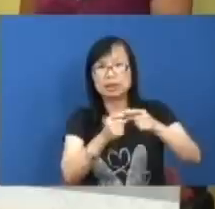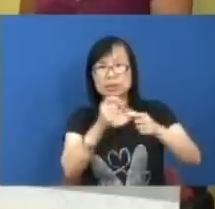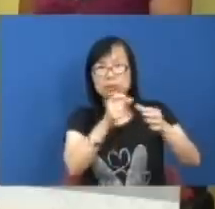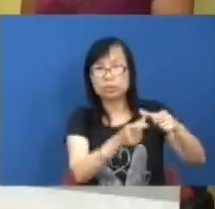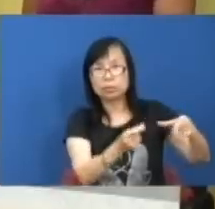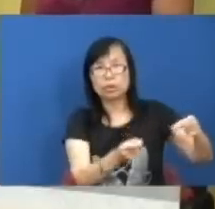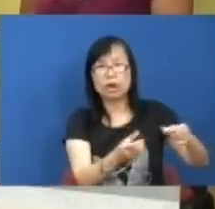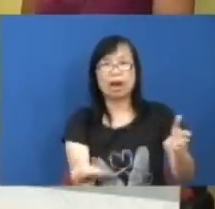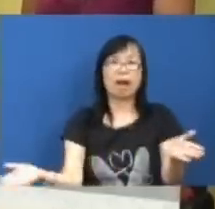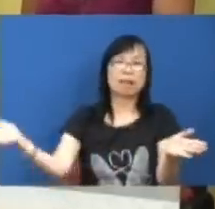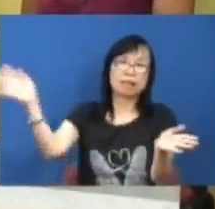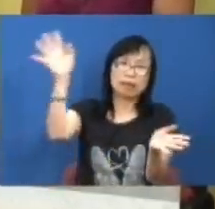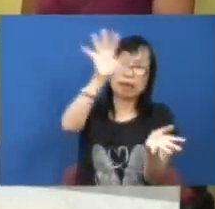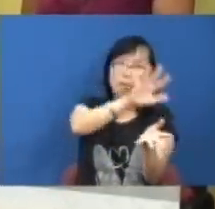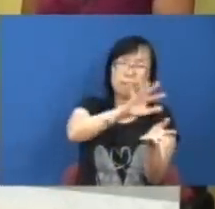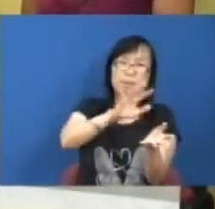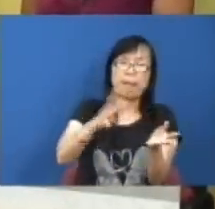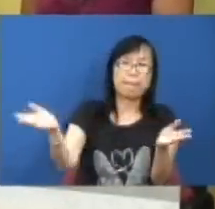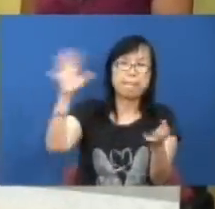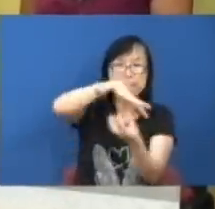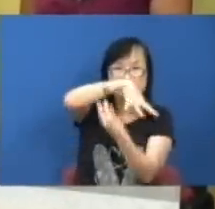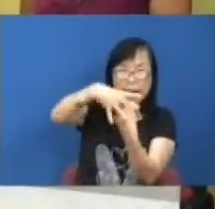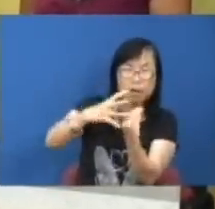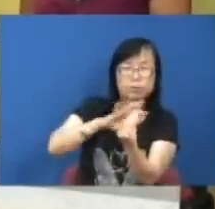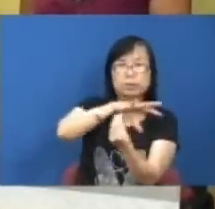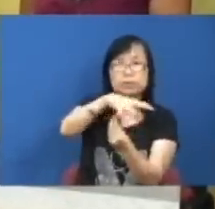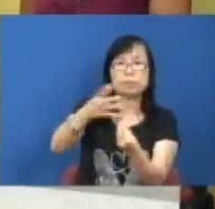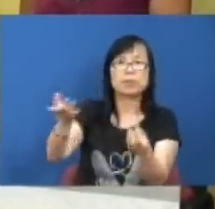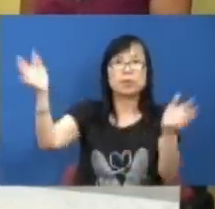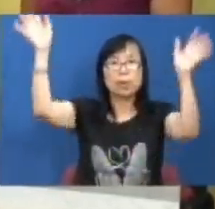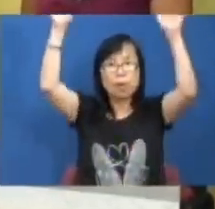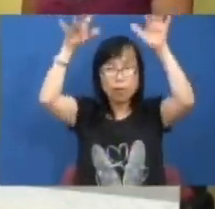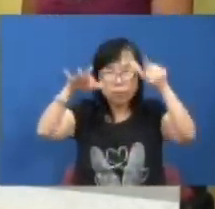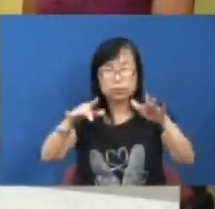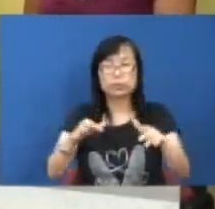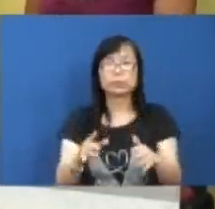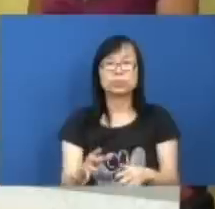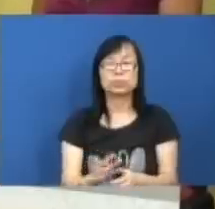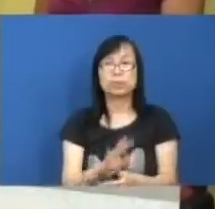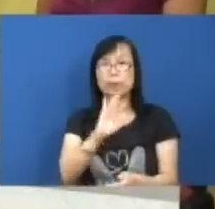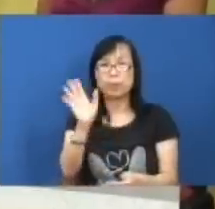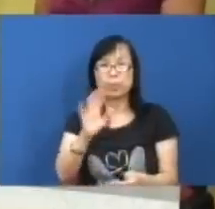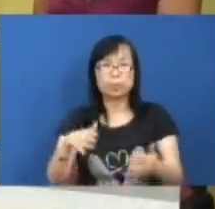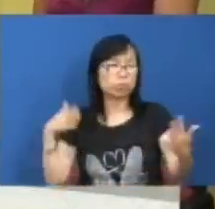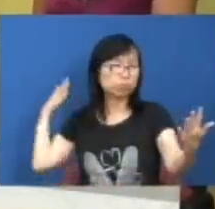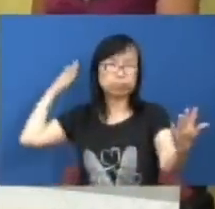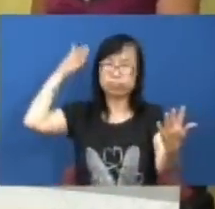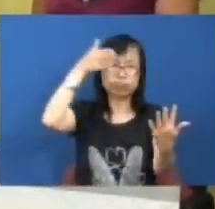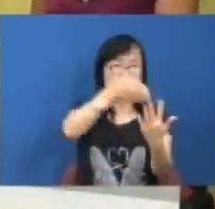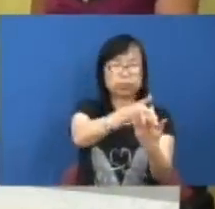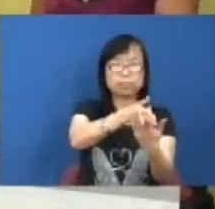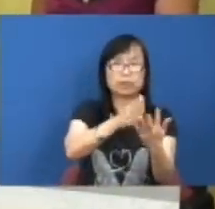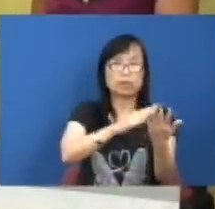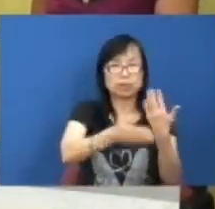冚啊，令到嗰個包住啲邊，咁令到落雨嘅時候個嗰個積咧就唔會直接沖落個牆身，而